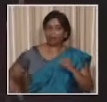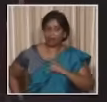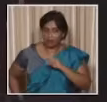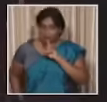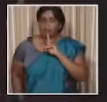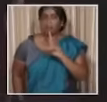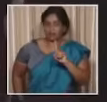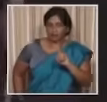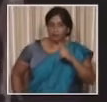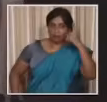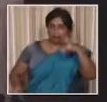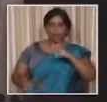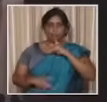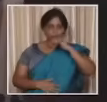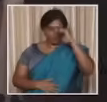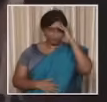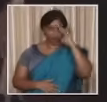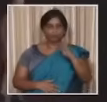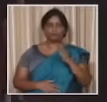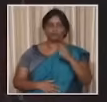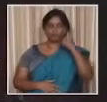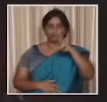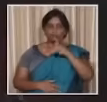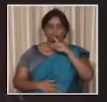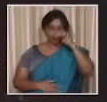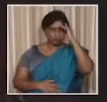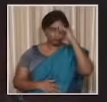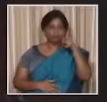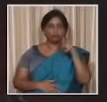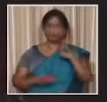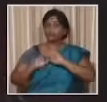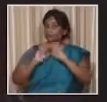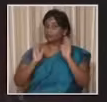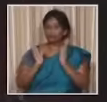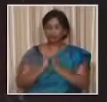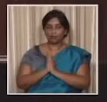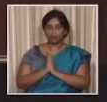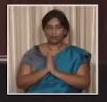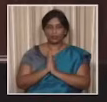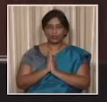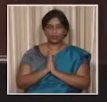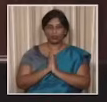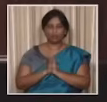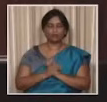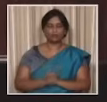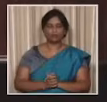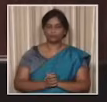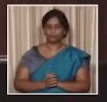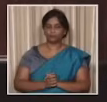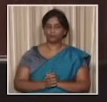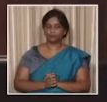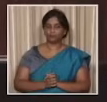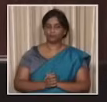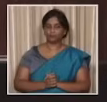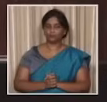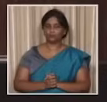තියෙනවා නියෝජ්‍ය කතානායකතුමා. නියෝජ්‍ය කතානායකතුමා මේ එකක්වත් ආගතුමනි අවසන් කරන්න පුතෝ. නියෝජ්‍ය කතානායකතුමා